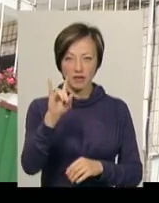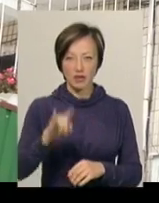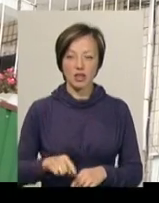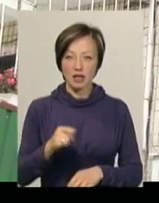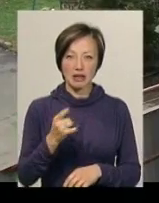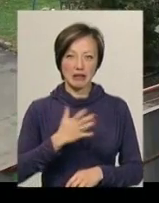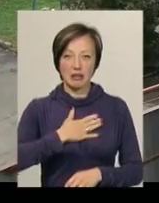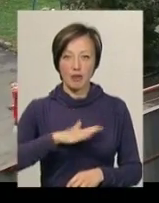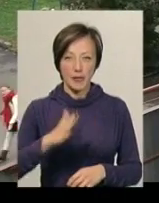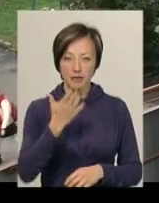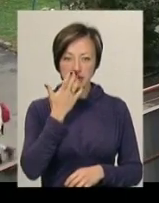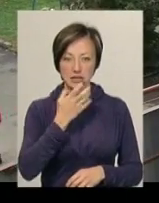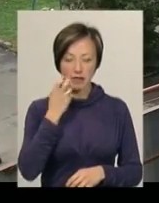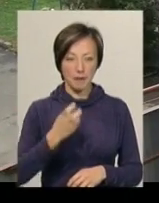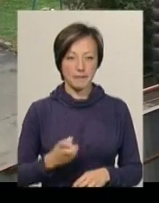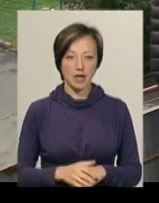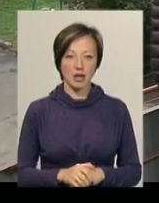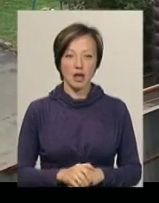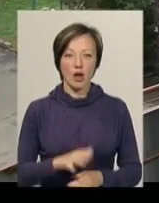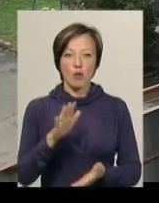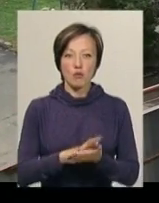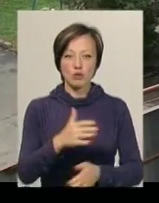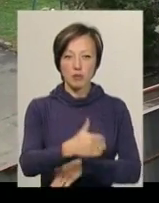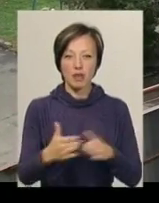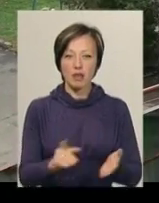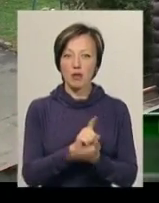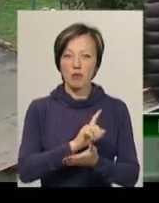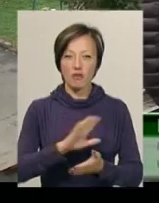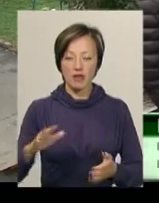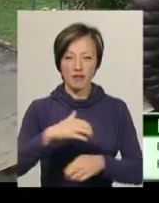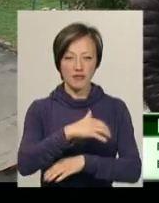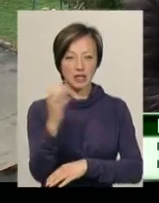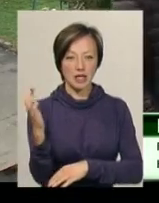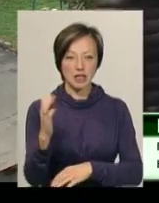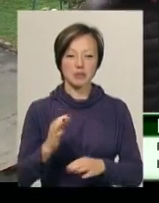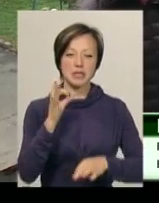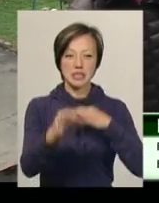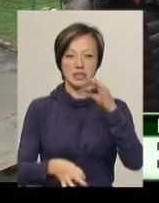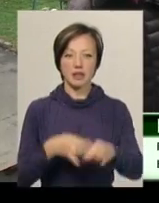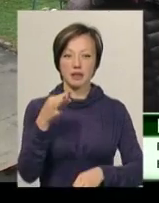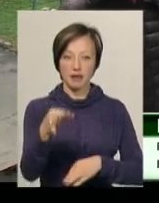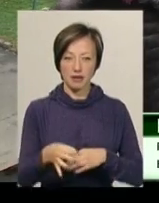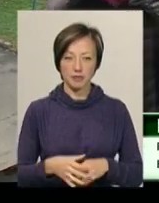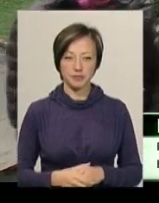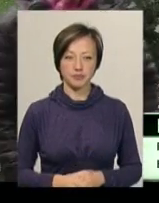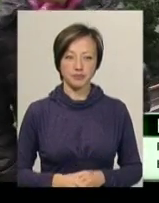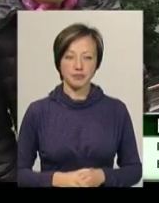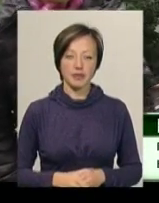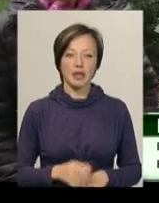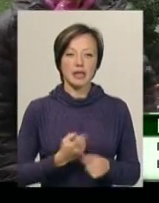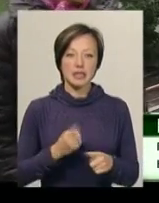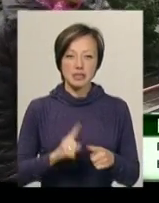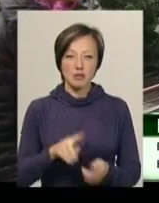неприємний запах. Мусорні баки не повинні стояти відкритими цілий день. І